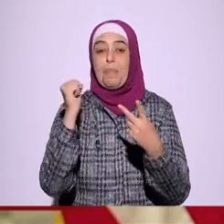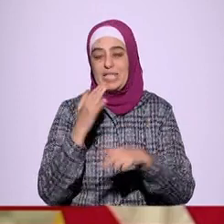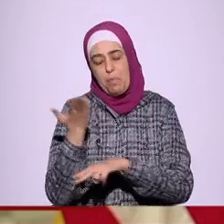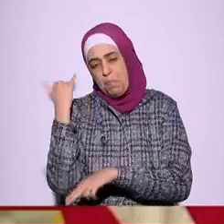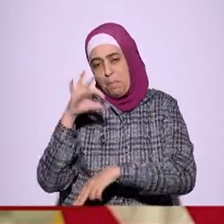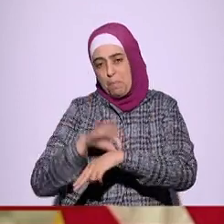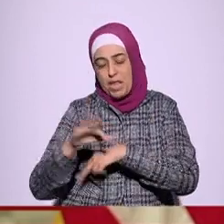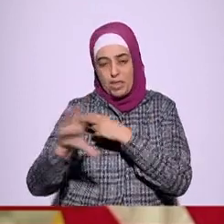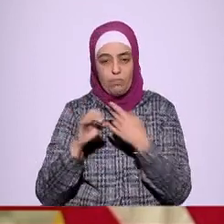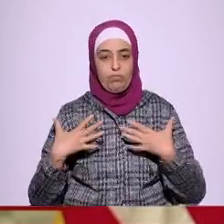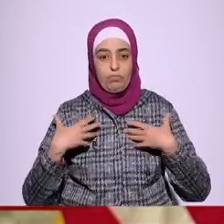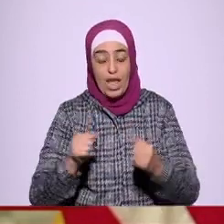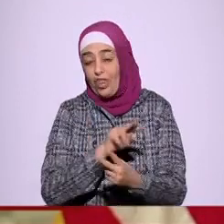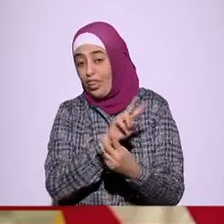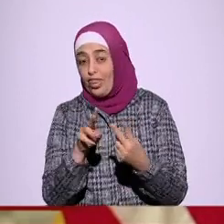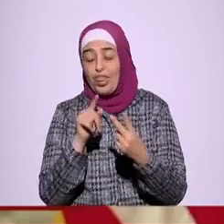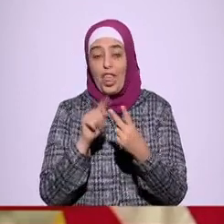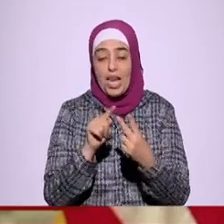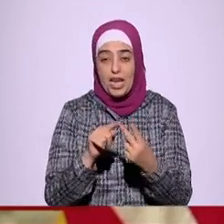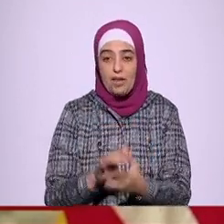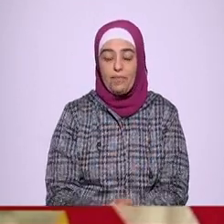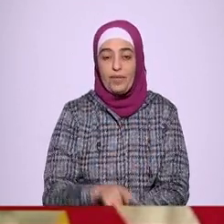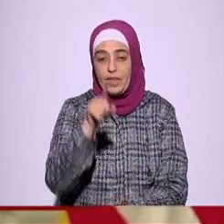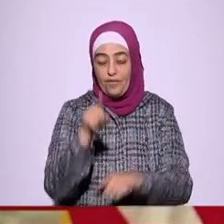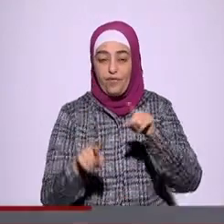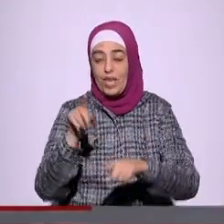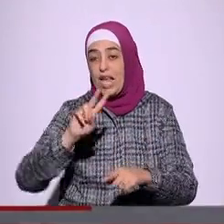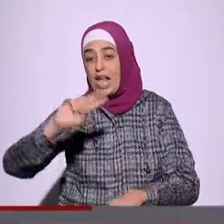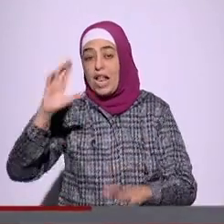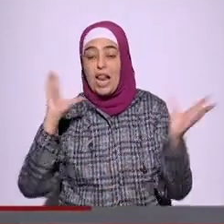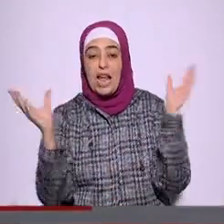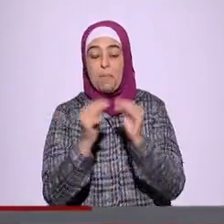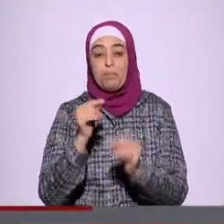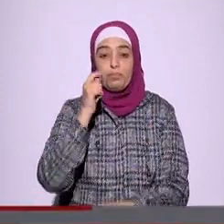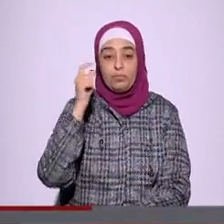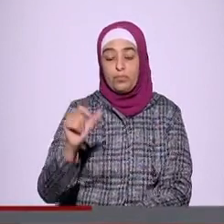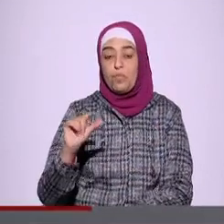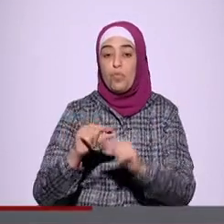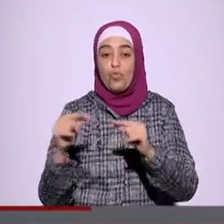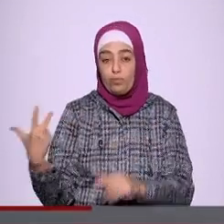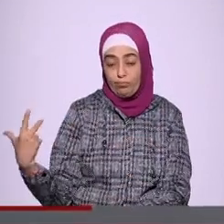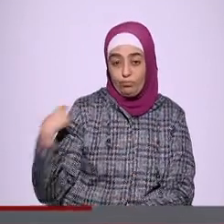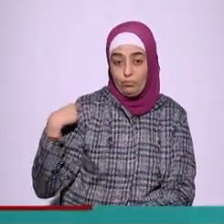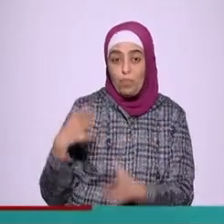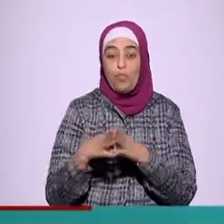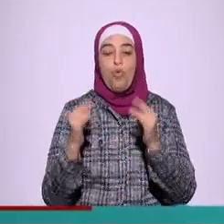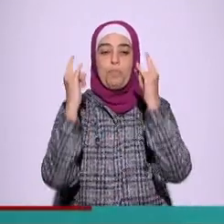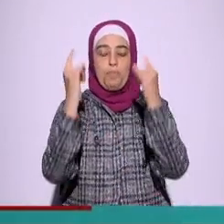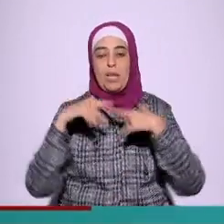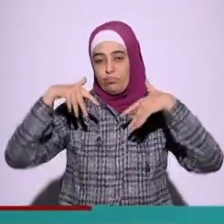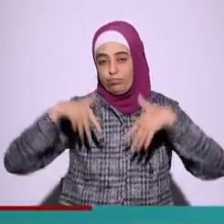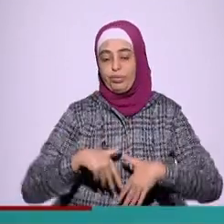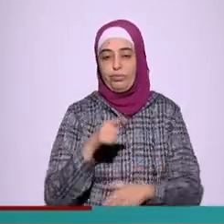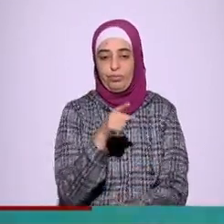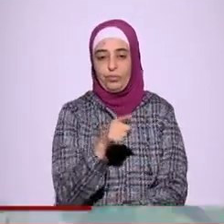الإصابة، زائد أيضا في مناطق أخرى من العالم كانت المناعة التي تم الحصول عليها باللقاح،